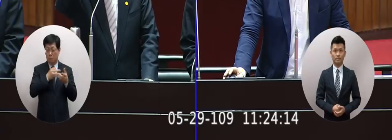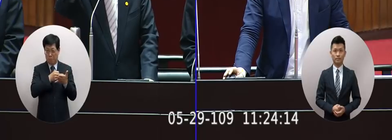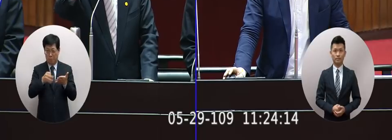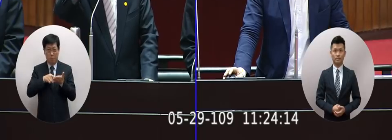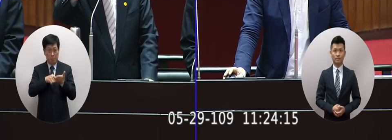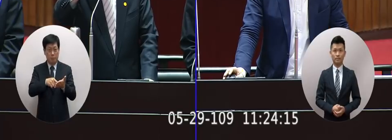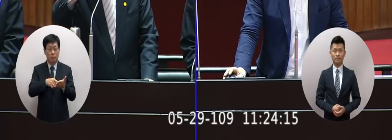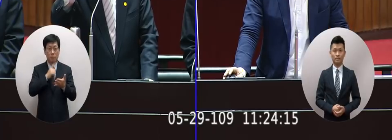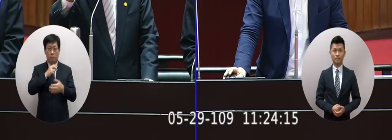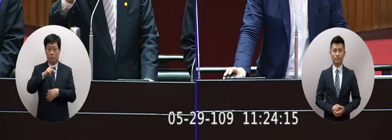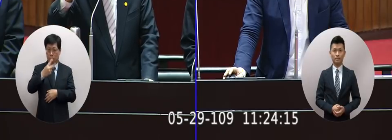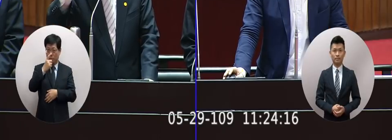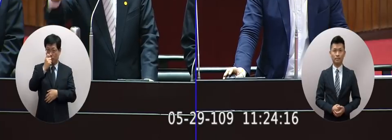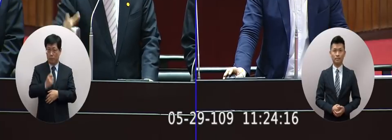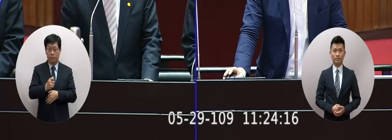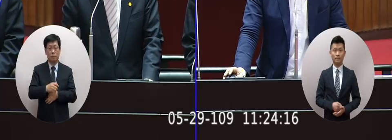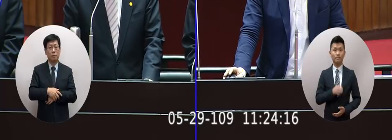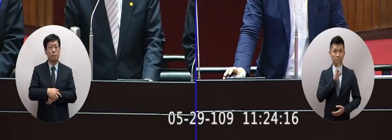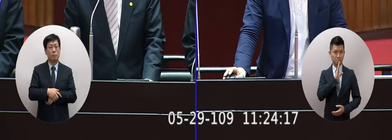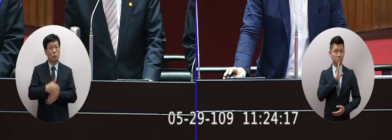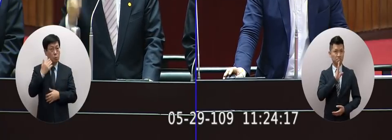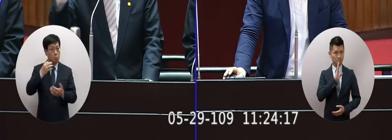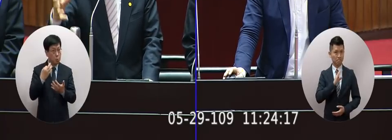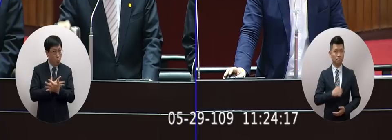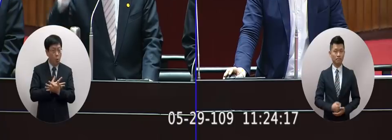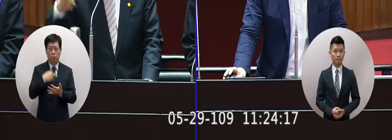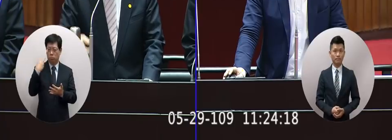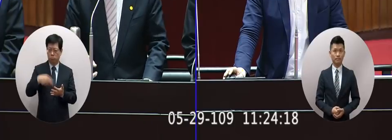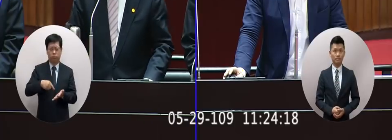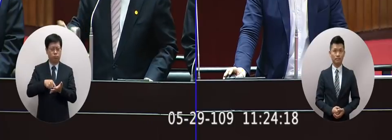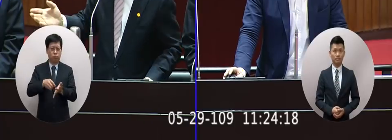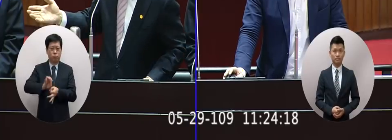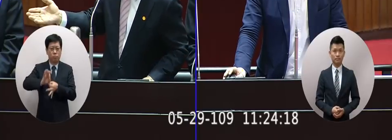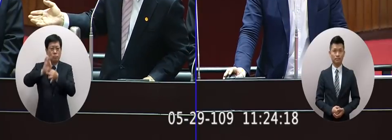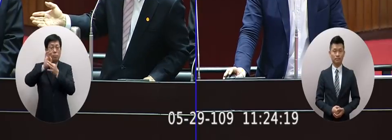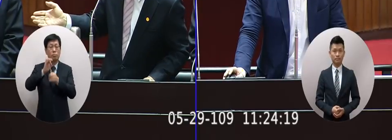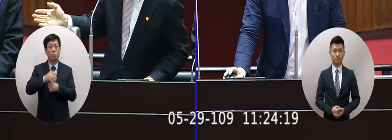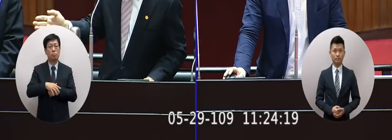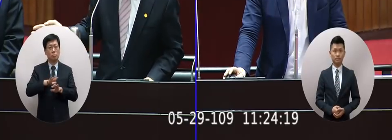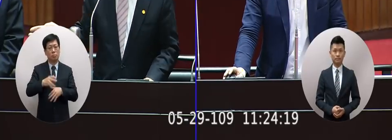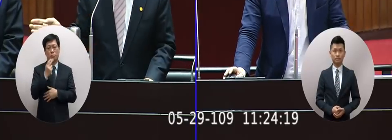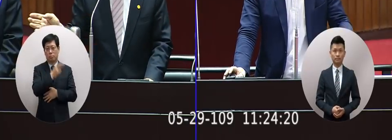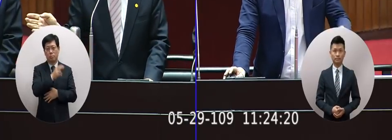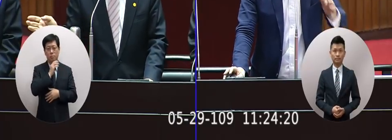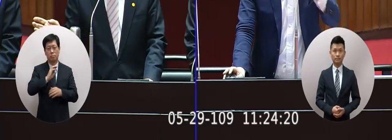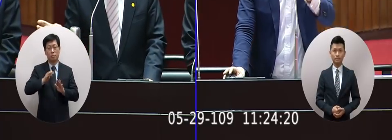内列200亿，用甲无够，佫超过佫增加，啊无我正。